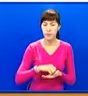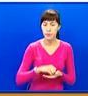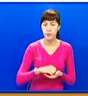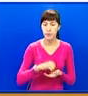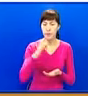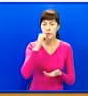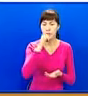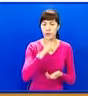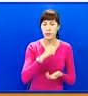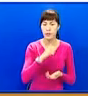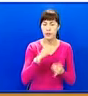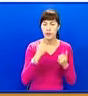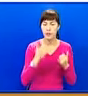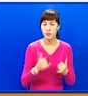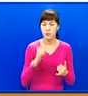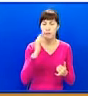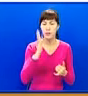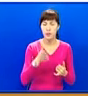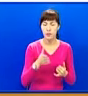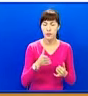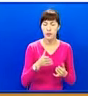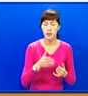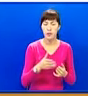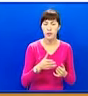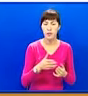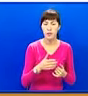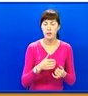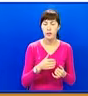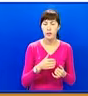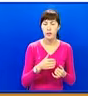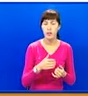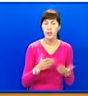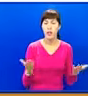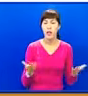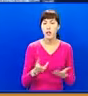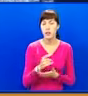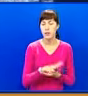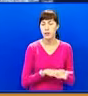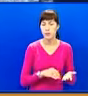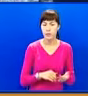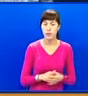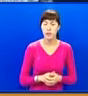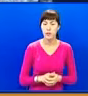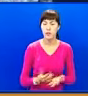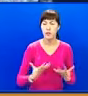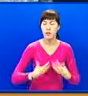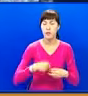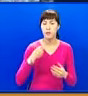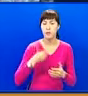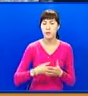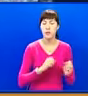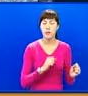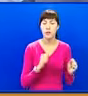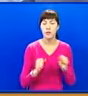кеше, бүгін, ертең осы ұрпақ тәрбиесі қалай жалғасуда. Отбасылық құндылықты берік ұстай